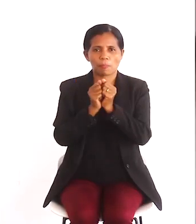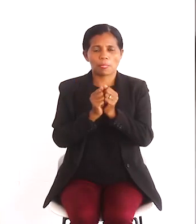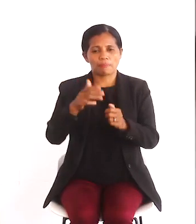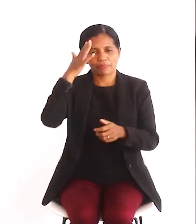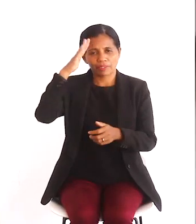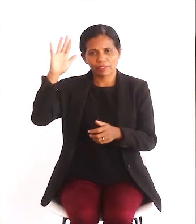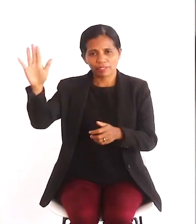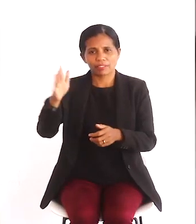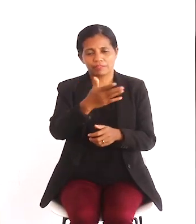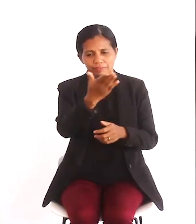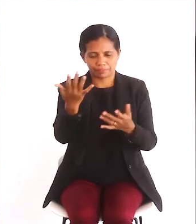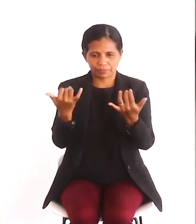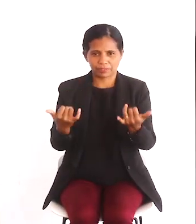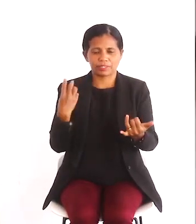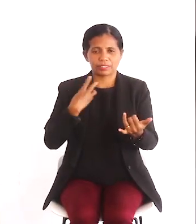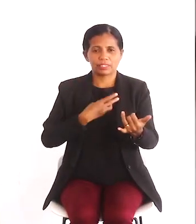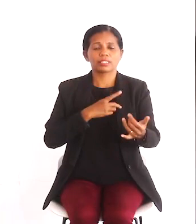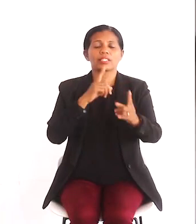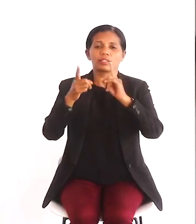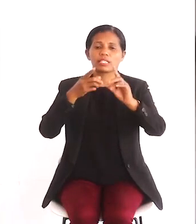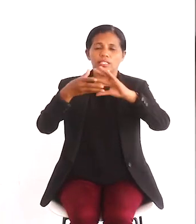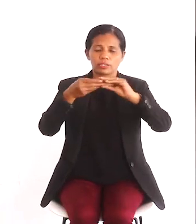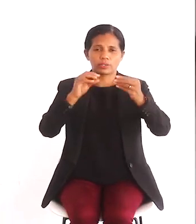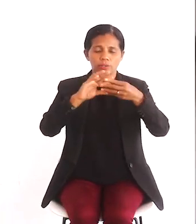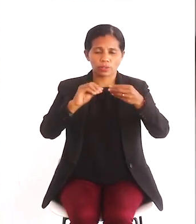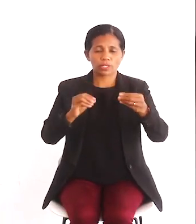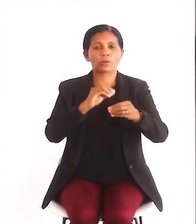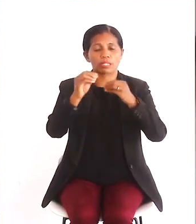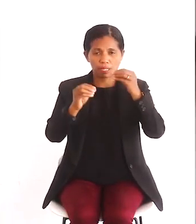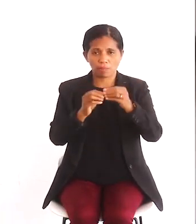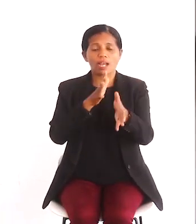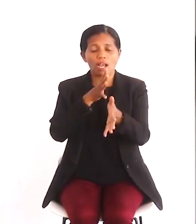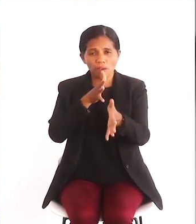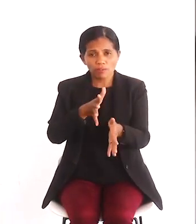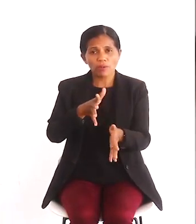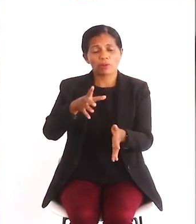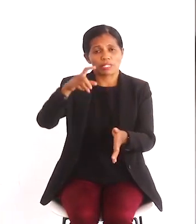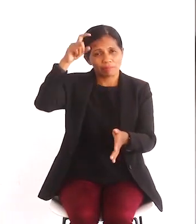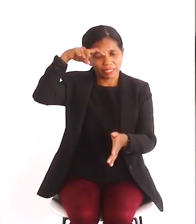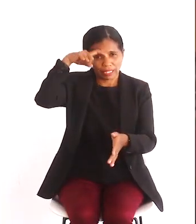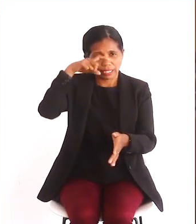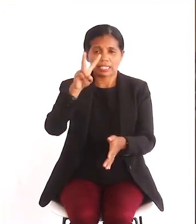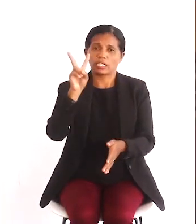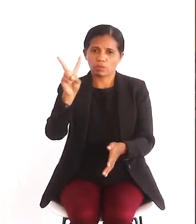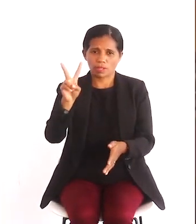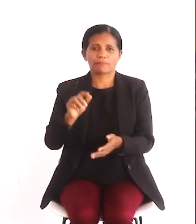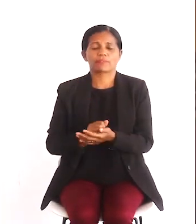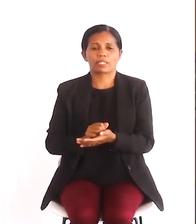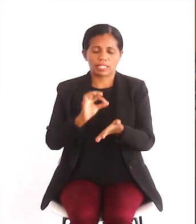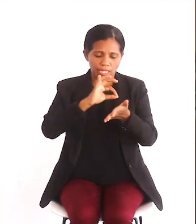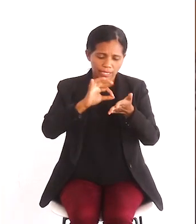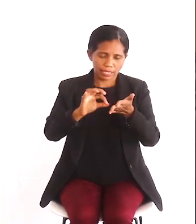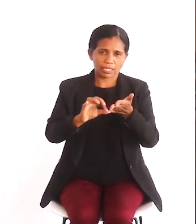Olá, Alin Sira. Agora ita sei conta história kono ba bominga ni matenek ia parte da ruak nian. Hakerek naing